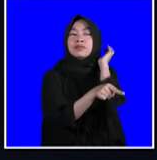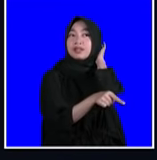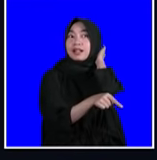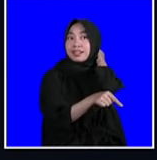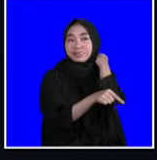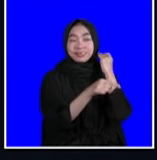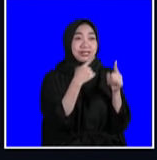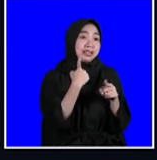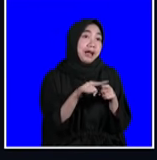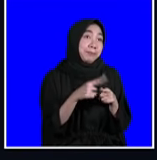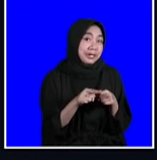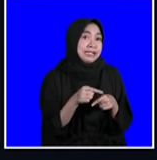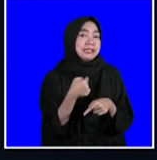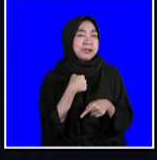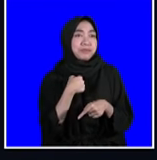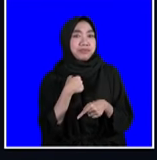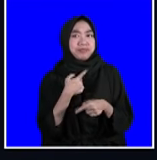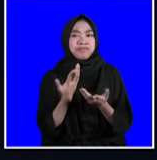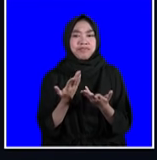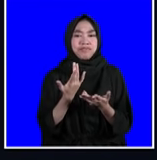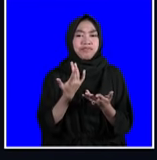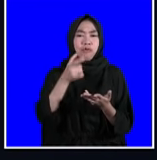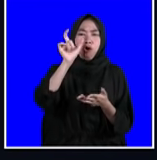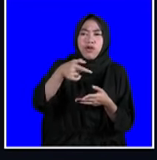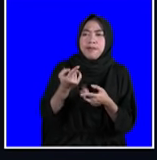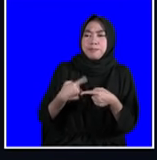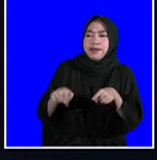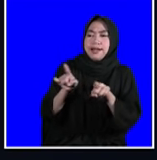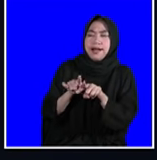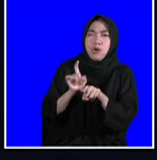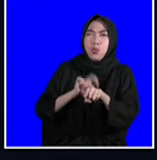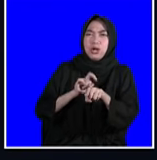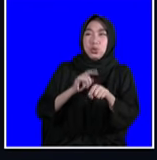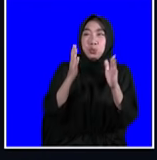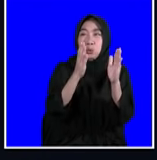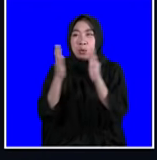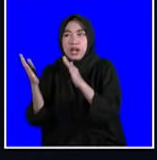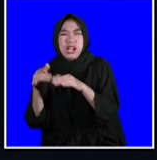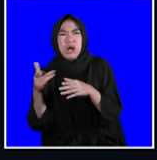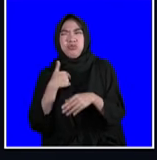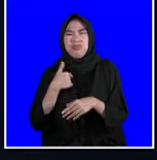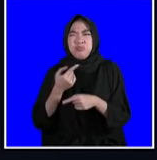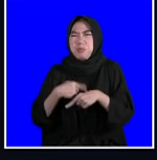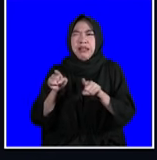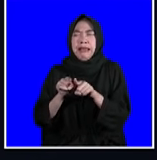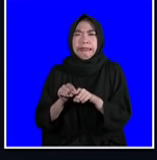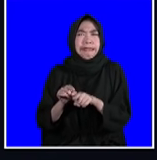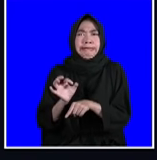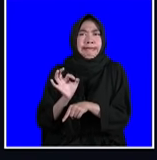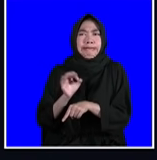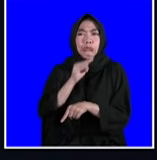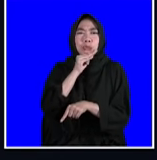Kalau kita menunda pernikahan atau kalau kita belum mau menikah karena menunggu